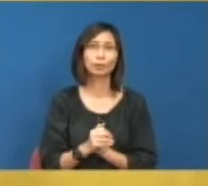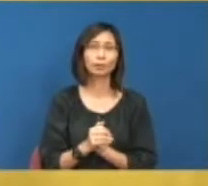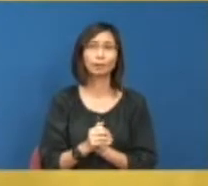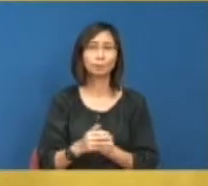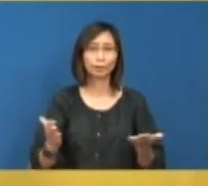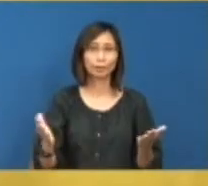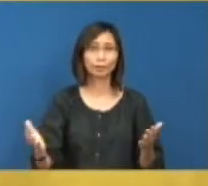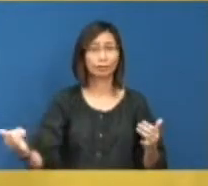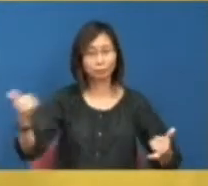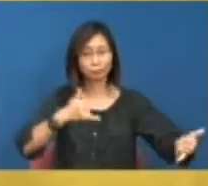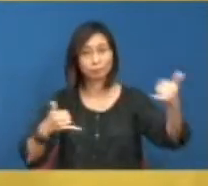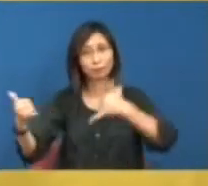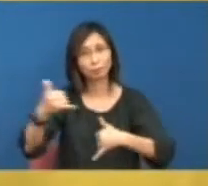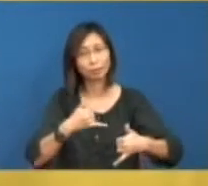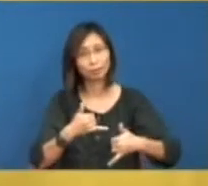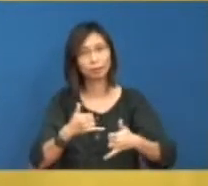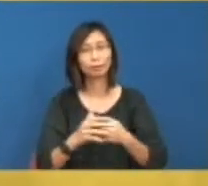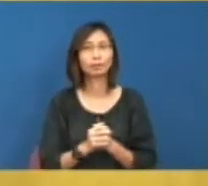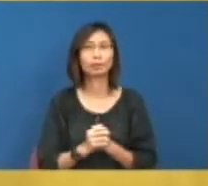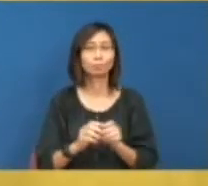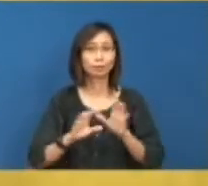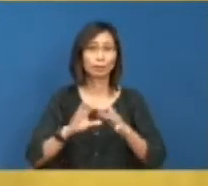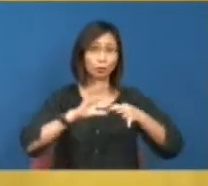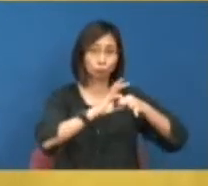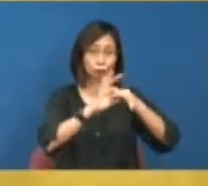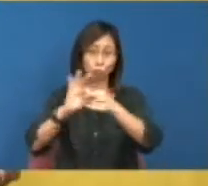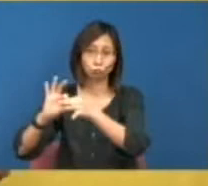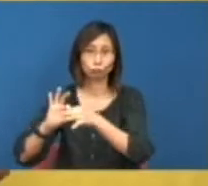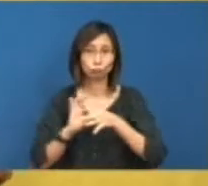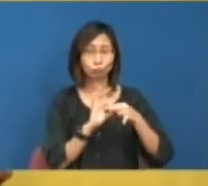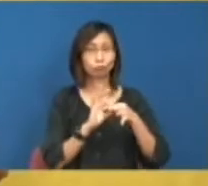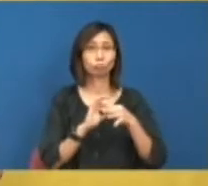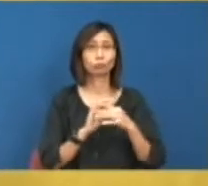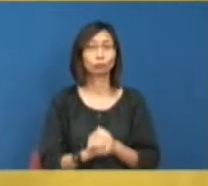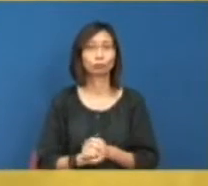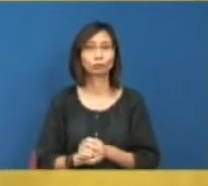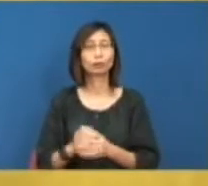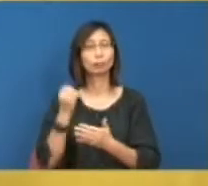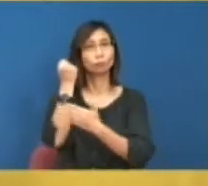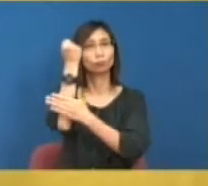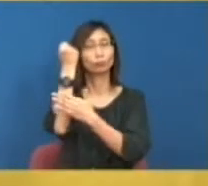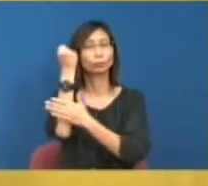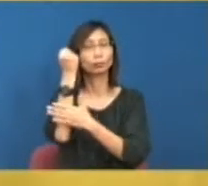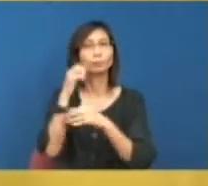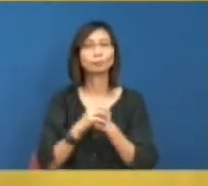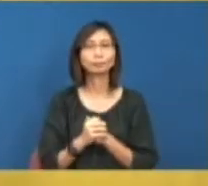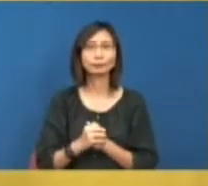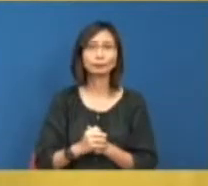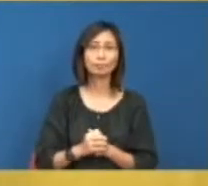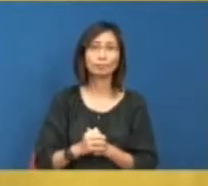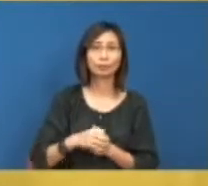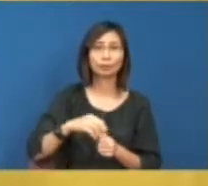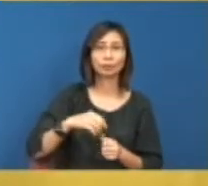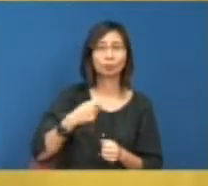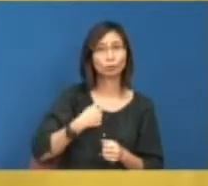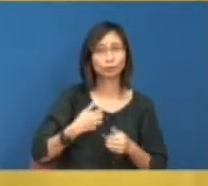個聯合陣線，就係針對呢個替死機制咧？呢個係我哋考慮嘅問題。只有咁樣樣，先至能夠將